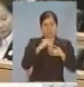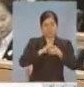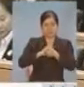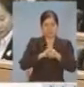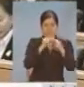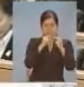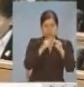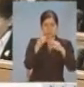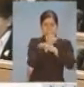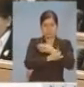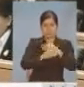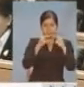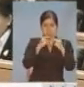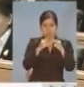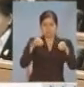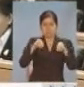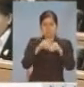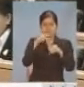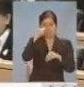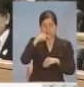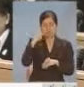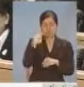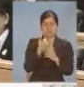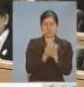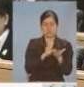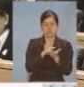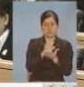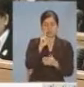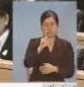ตรงนี้เป็นประเด็นสำคัญเพราะว่าใช้งบประมาณทั้งสิ้นประมาณ